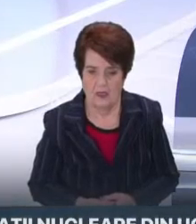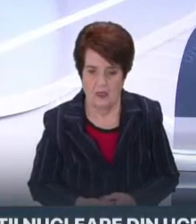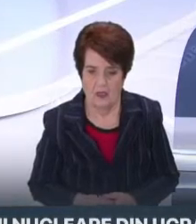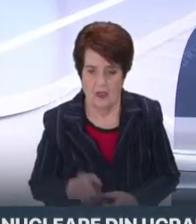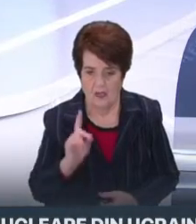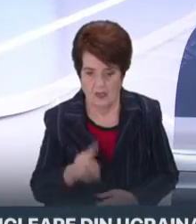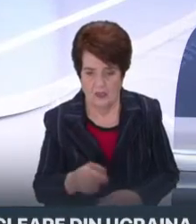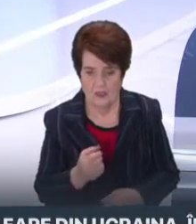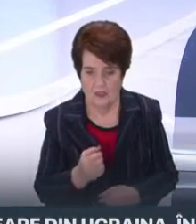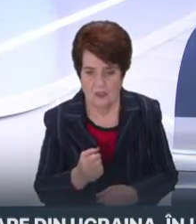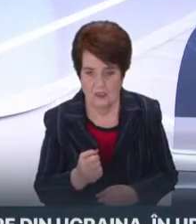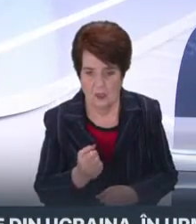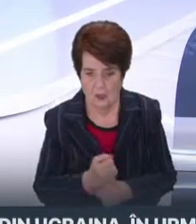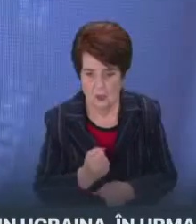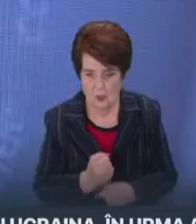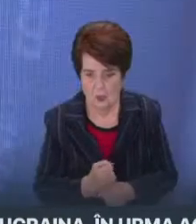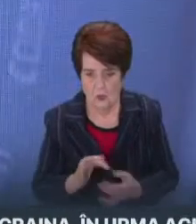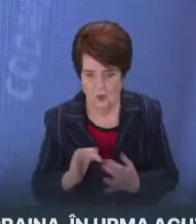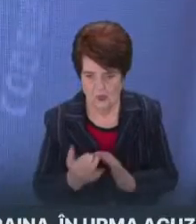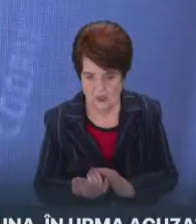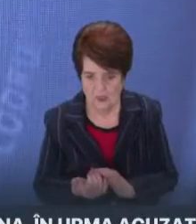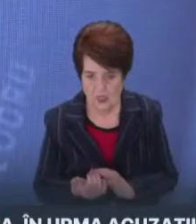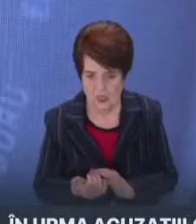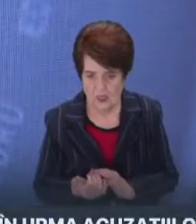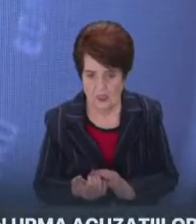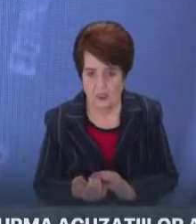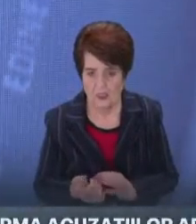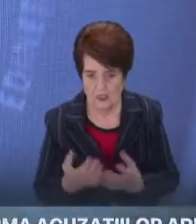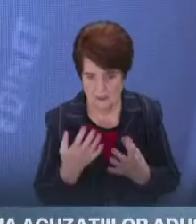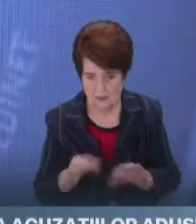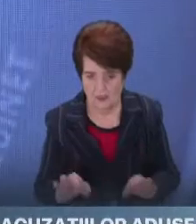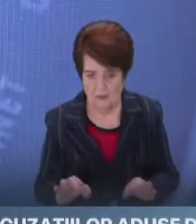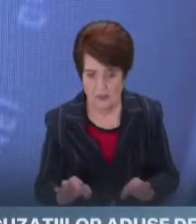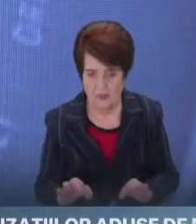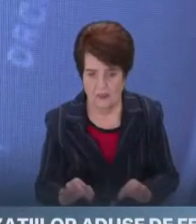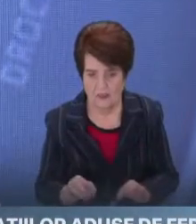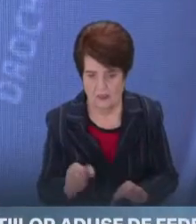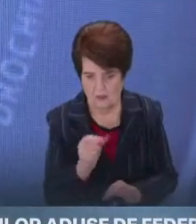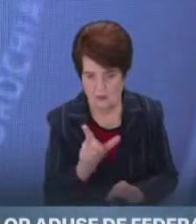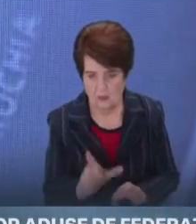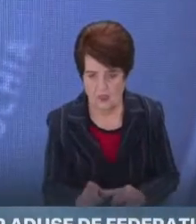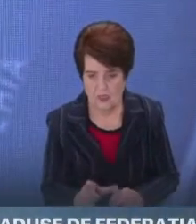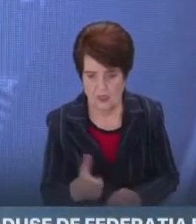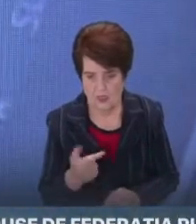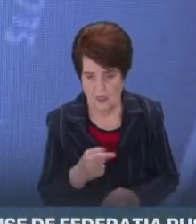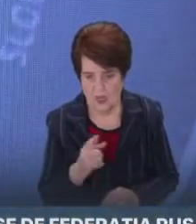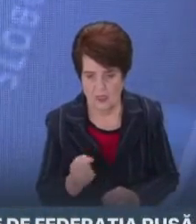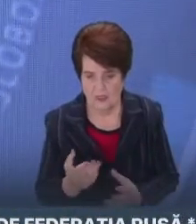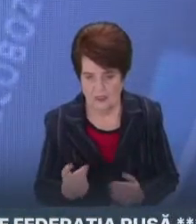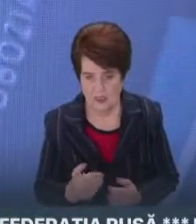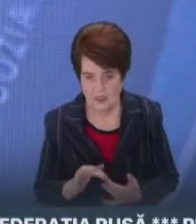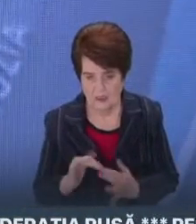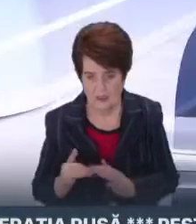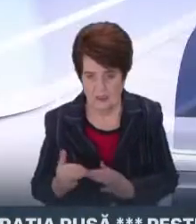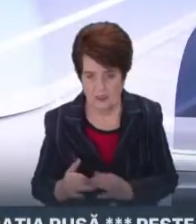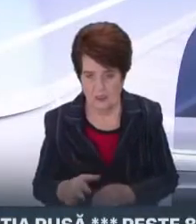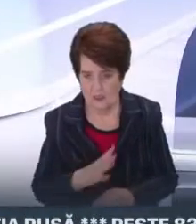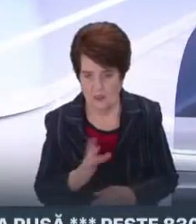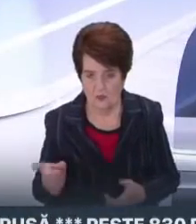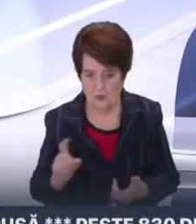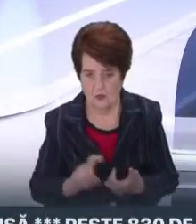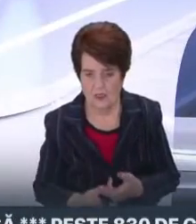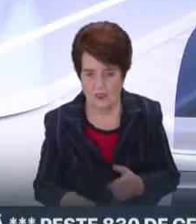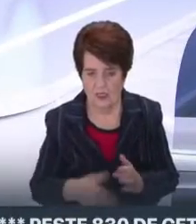lucru este permis pentru că acolo nu au alternativă, nu sunt conectați la cele mai multe localități, nu sunt conectate